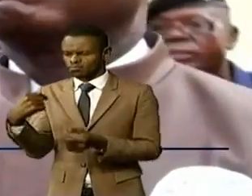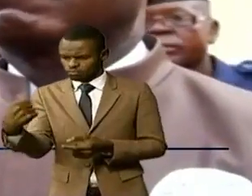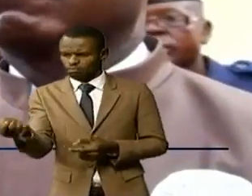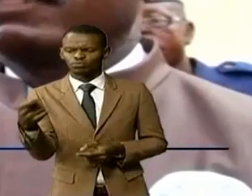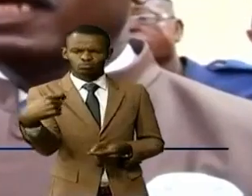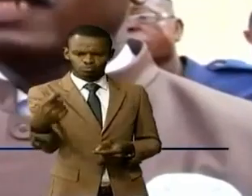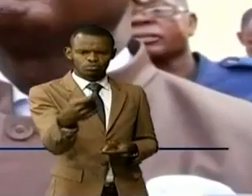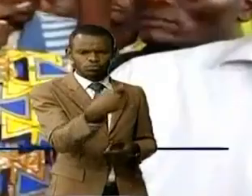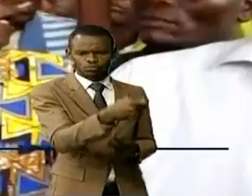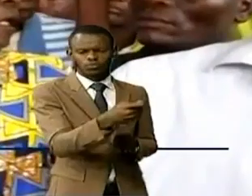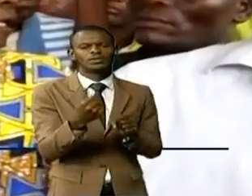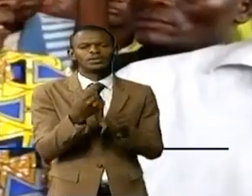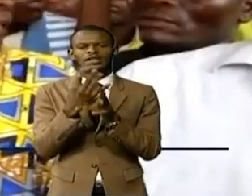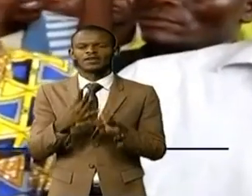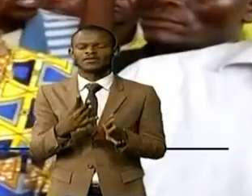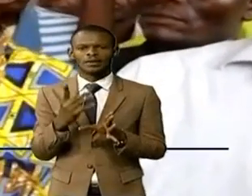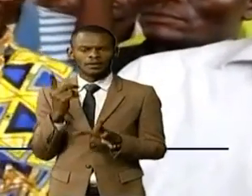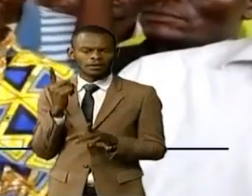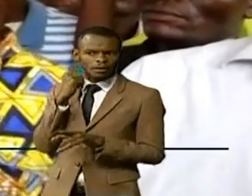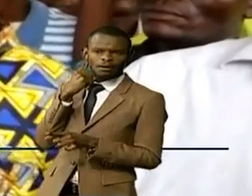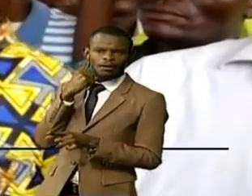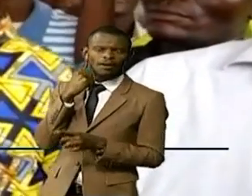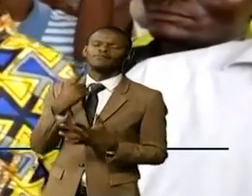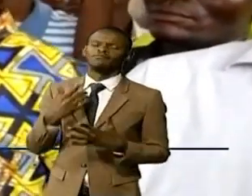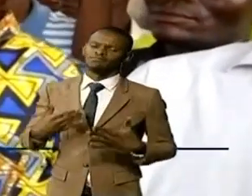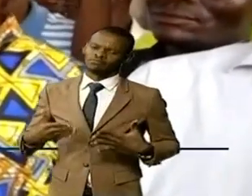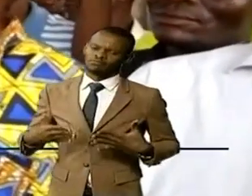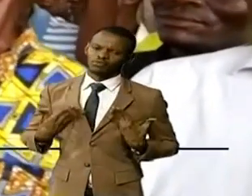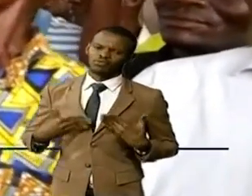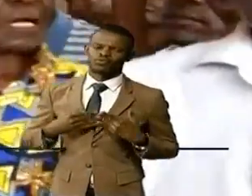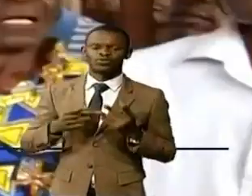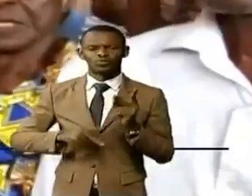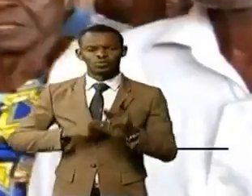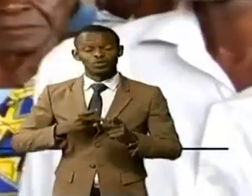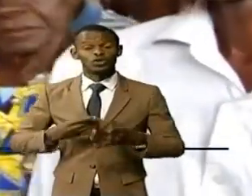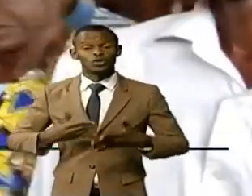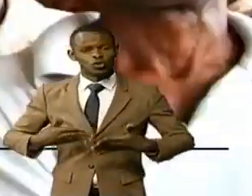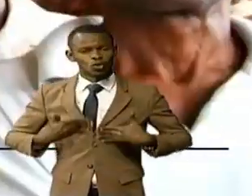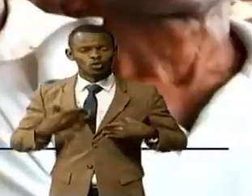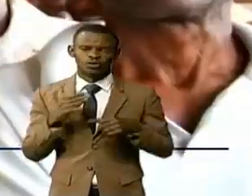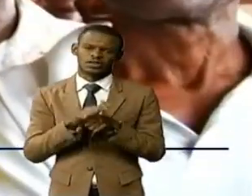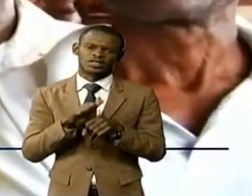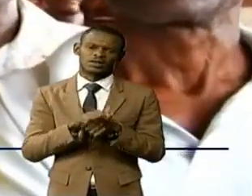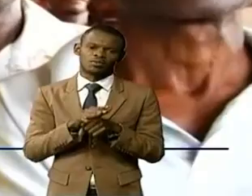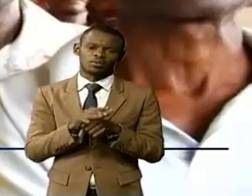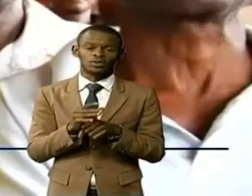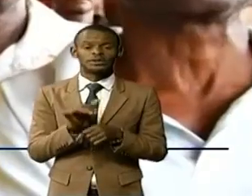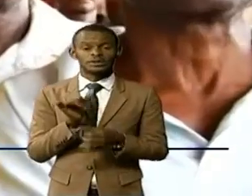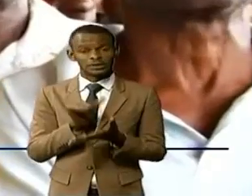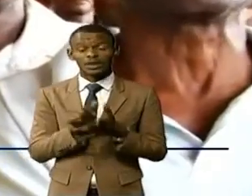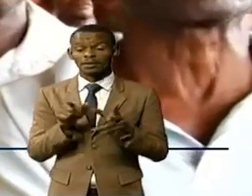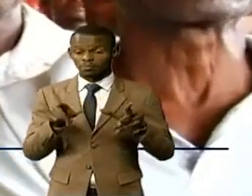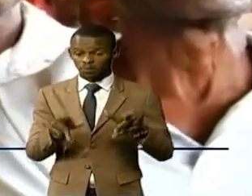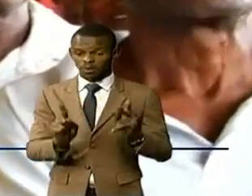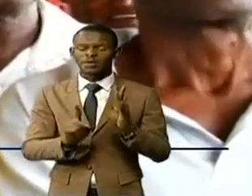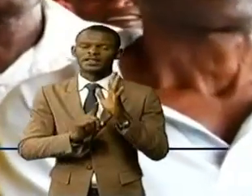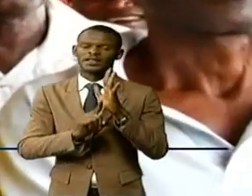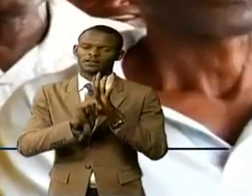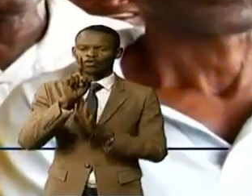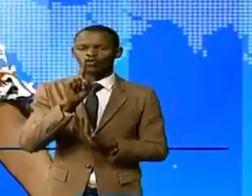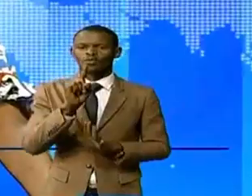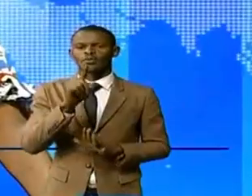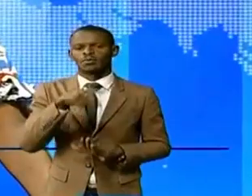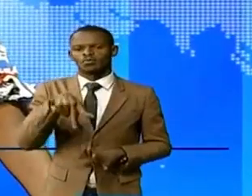reçue avec enthousiasme et satisfaction par la population bénéficiaire, car salutaire pour le développement de l'ensemble de la province du Congo